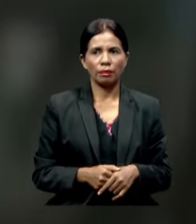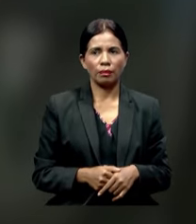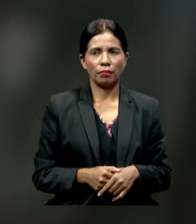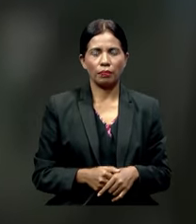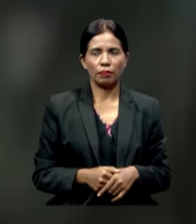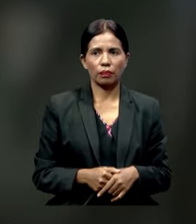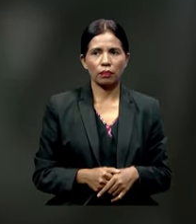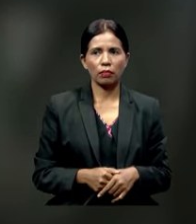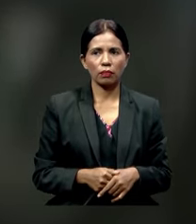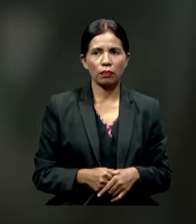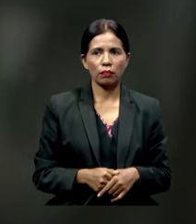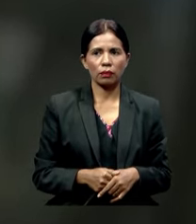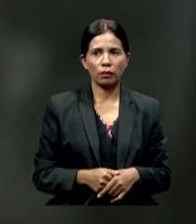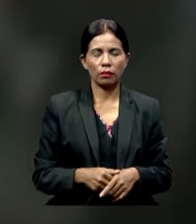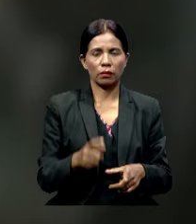Oh, kan?